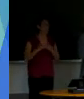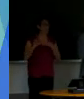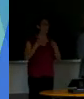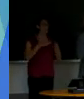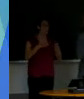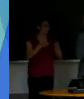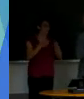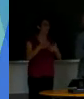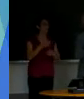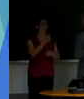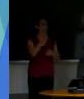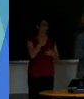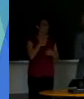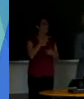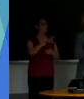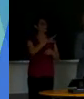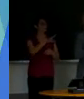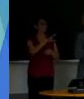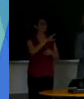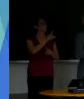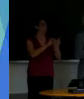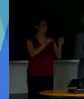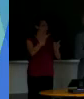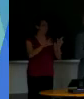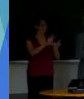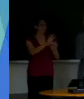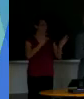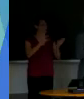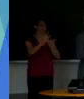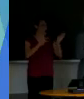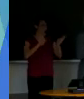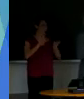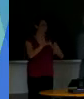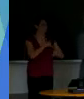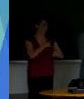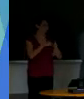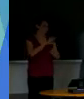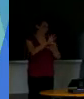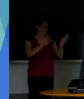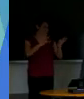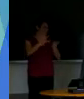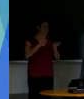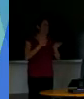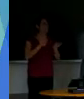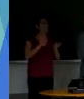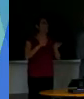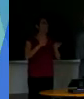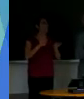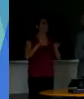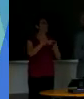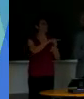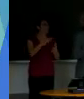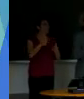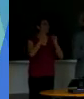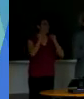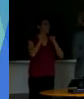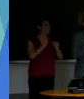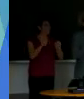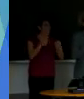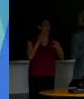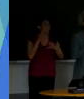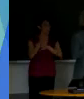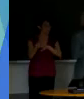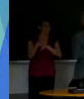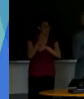vede la selezione di un numero contingentato di studenti, i quali dopo la selezione possono accedere ad